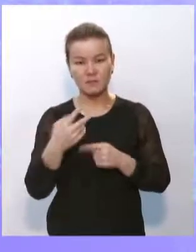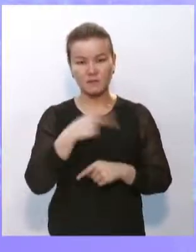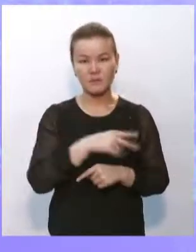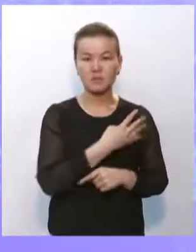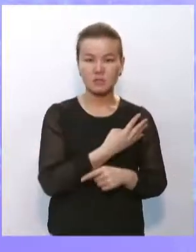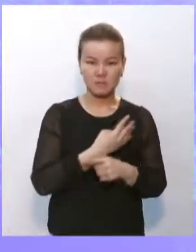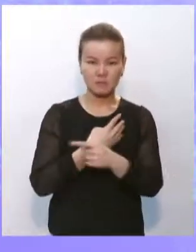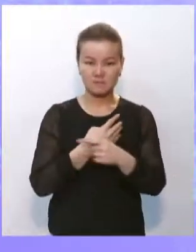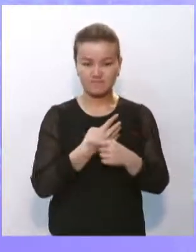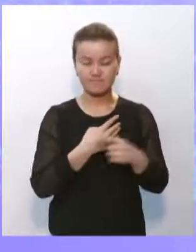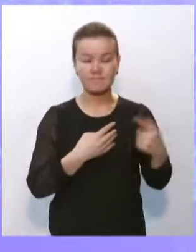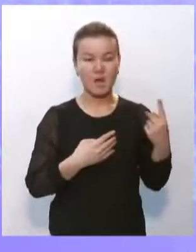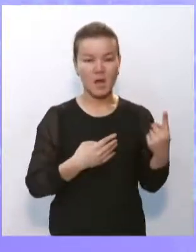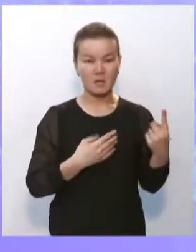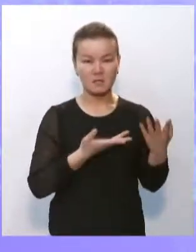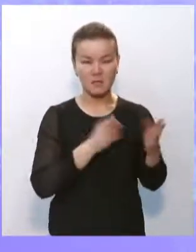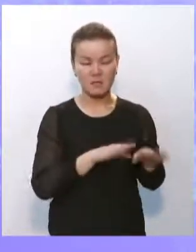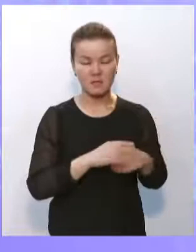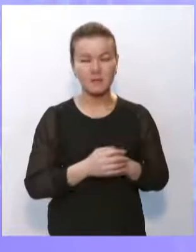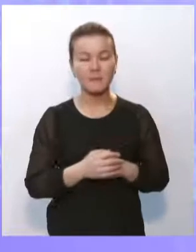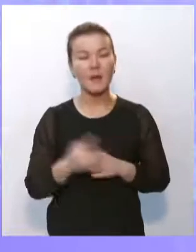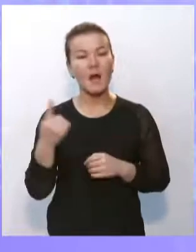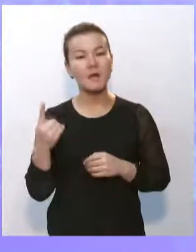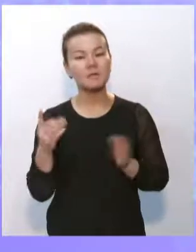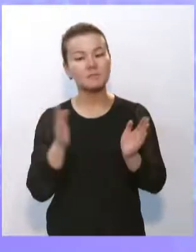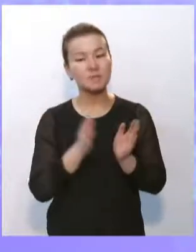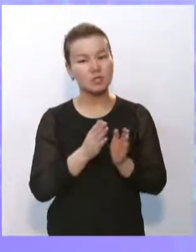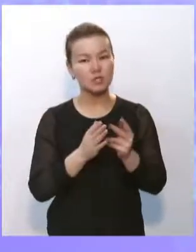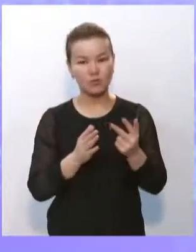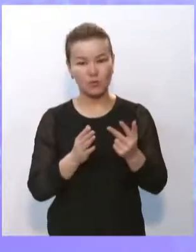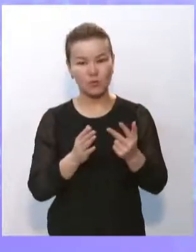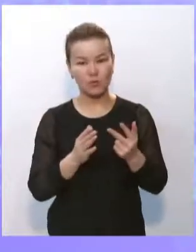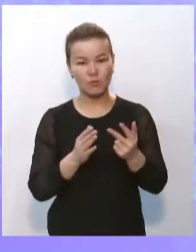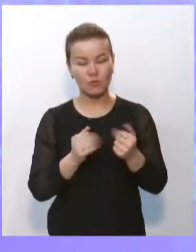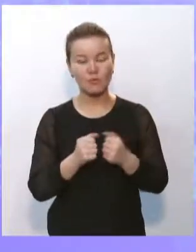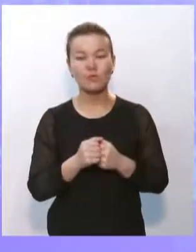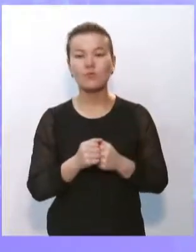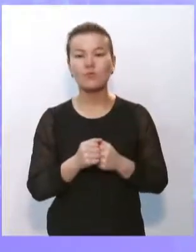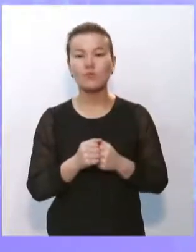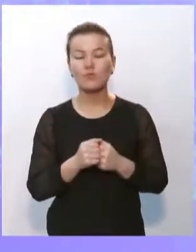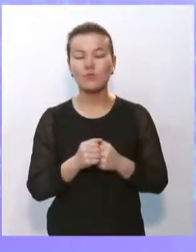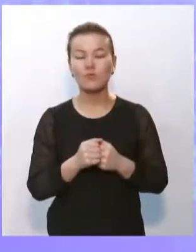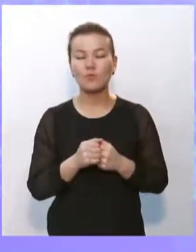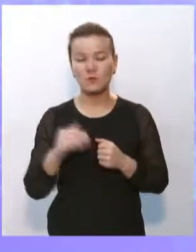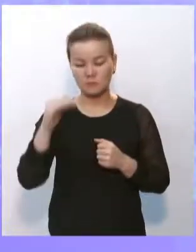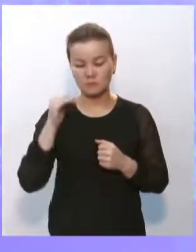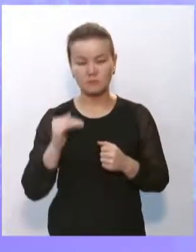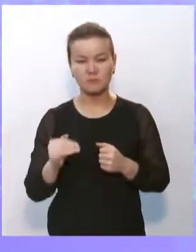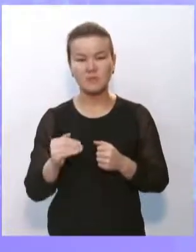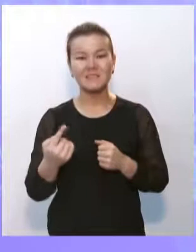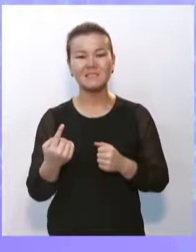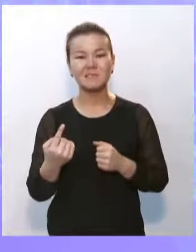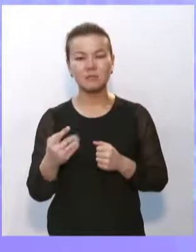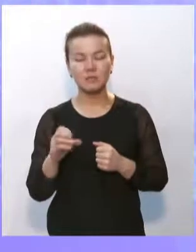1 1 меньше 3 сносим единиц и